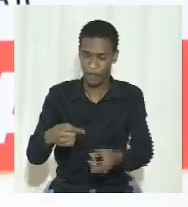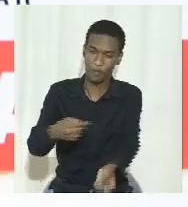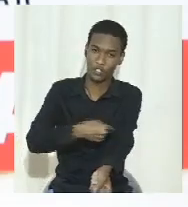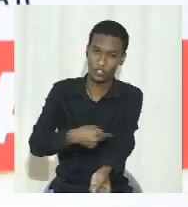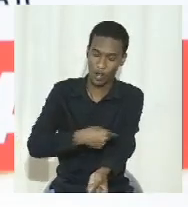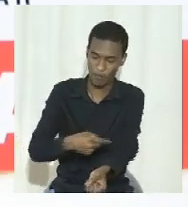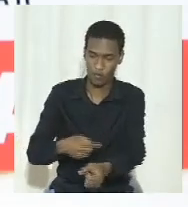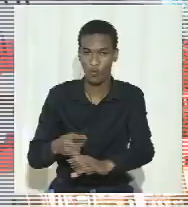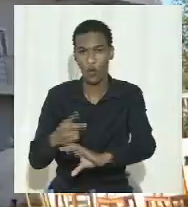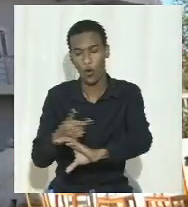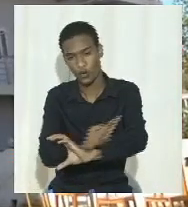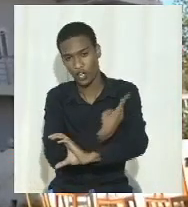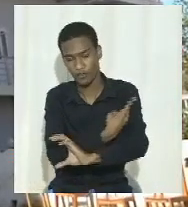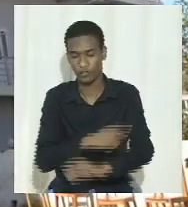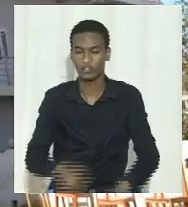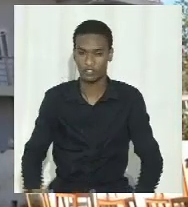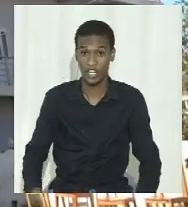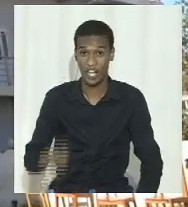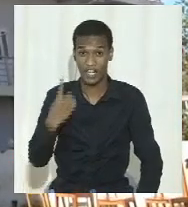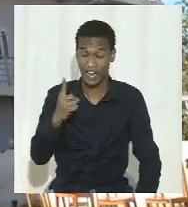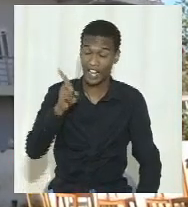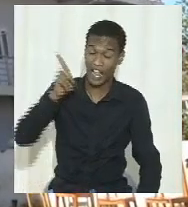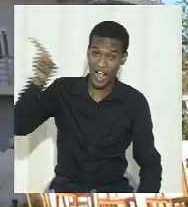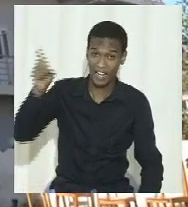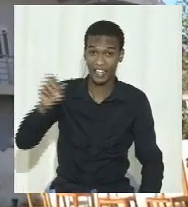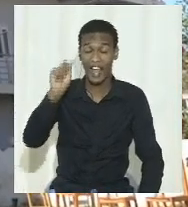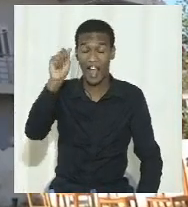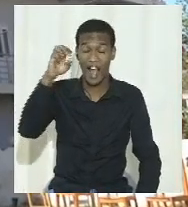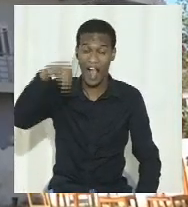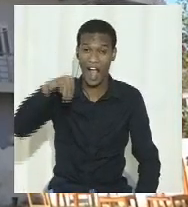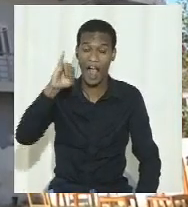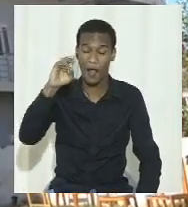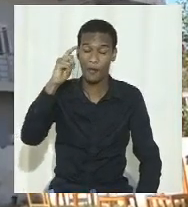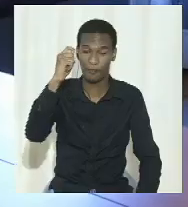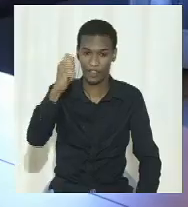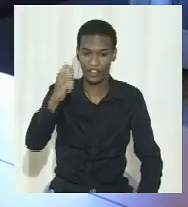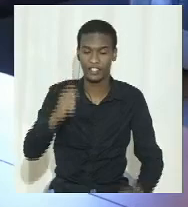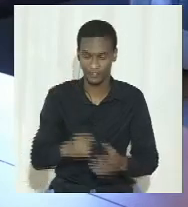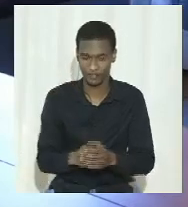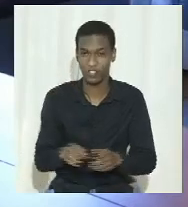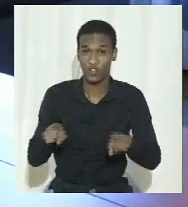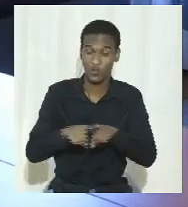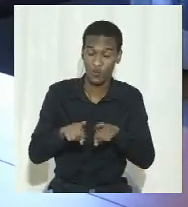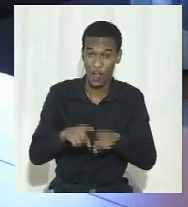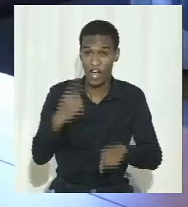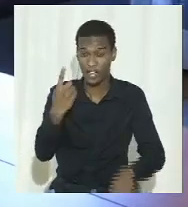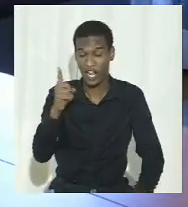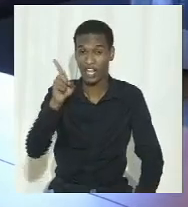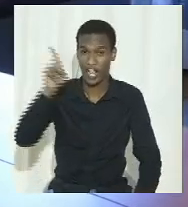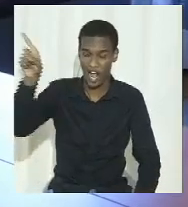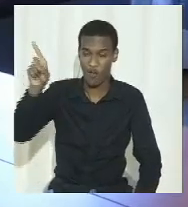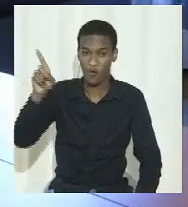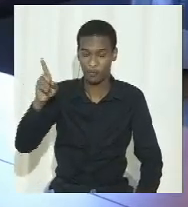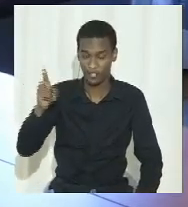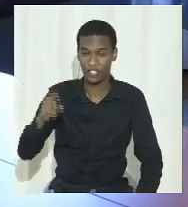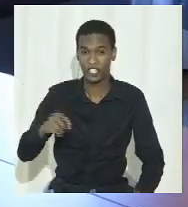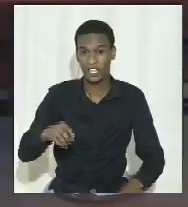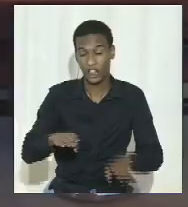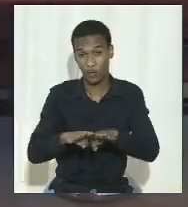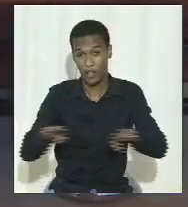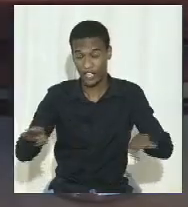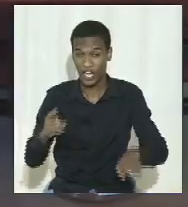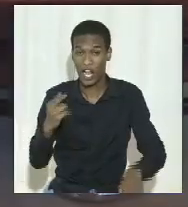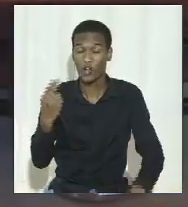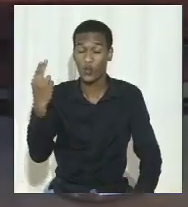Fianarantsoa. Ny iray dia ao amin'ny Amity, ny iray kosa dia ity eto amin'ny faculté en médecine eto Andrainjato ity. Marary